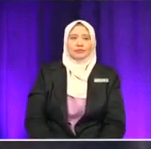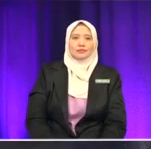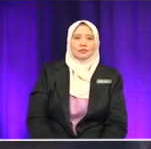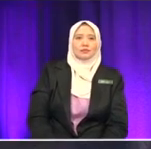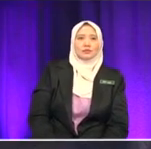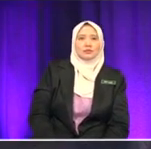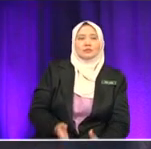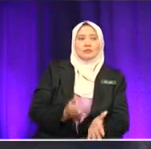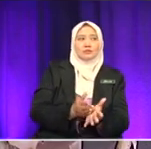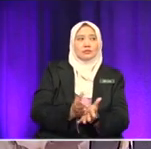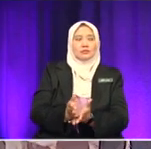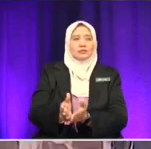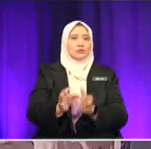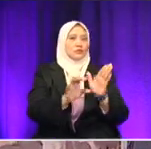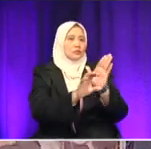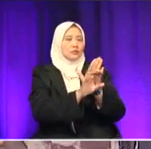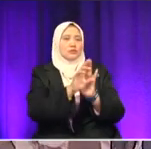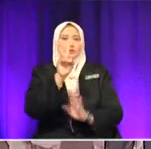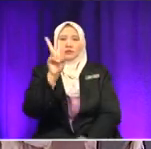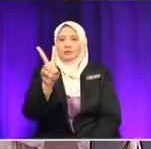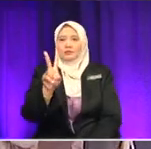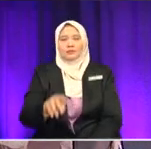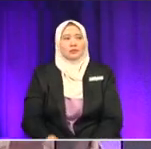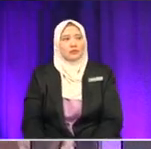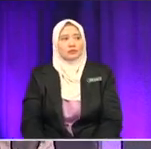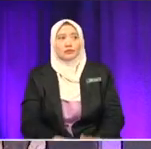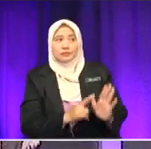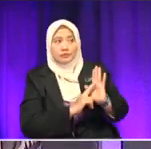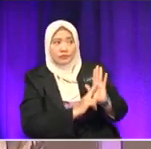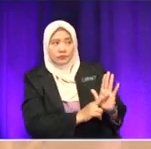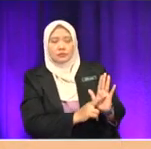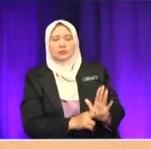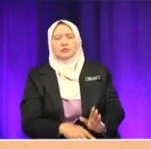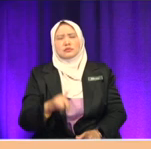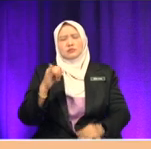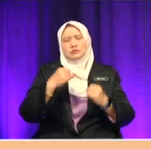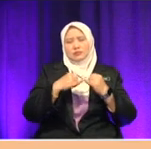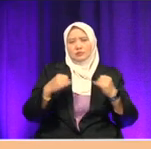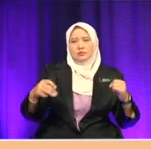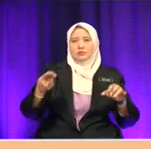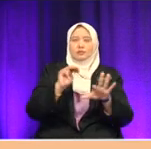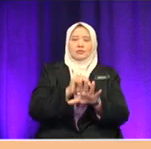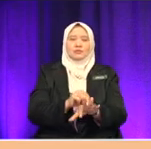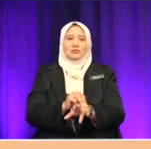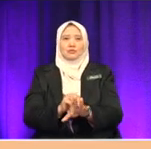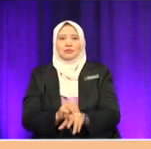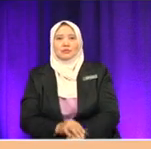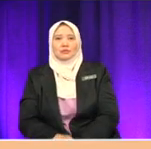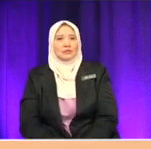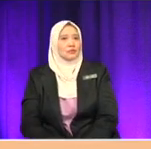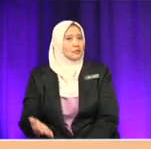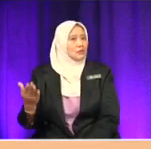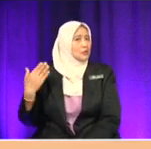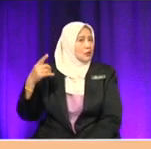mari kita lihat soalan contoh yang seterusnya. Rajah menunjukkan sejenis mikroorganisma. Sebentar tadi kalau